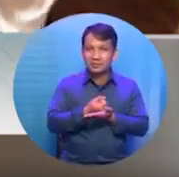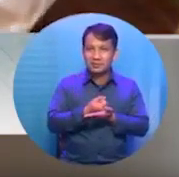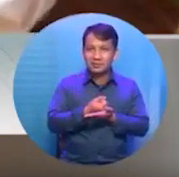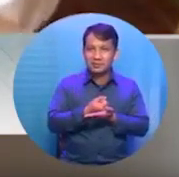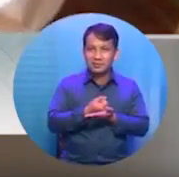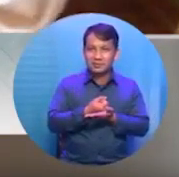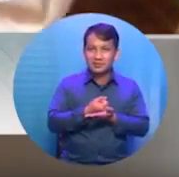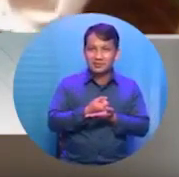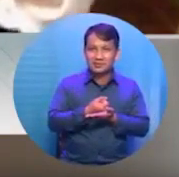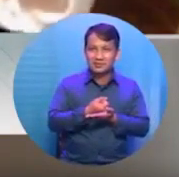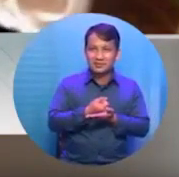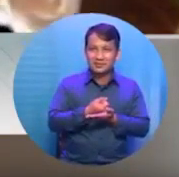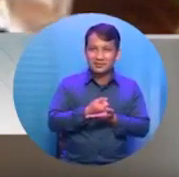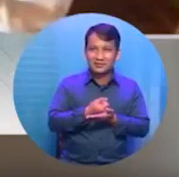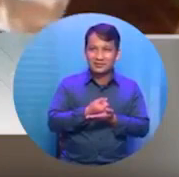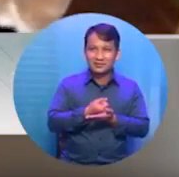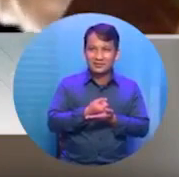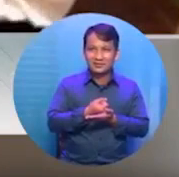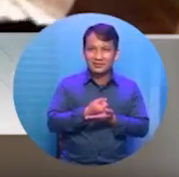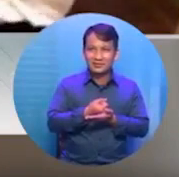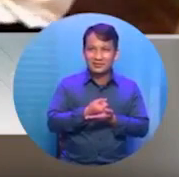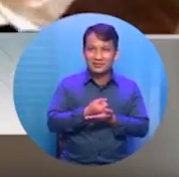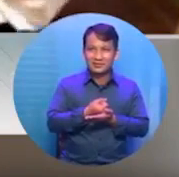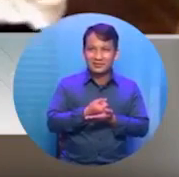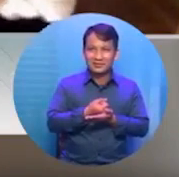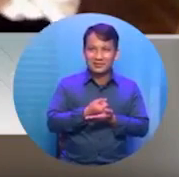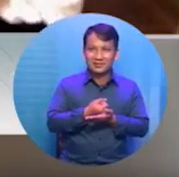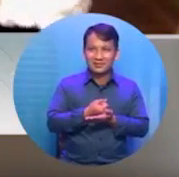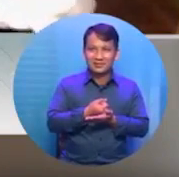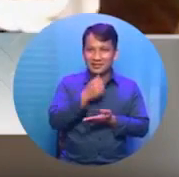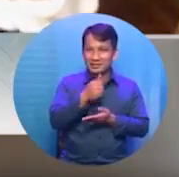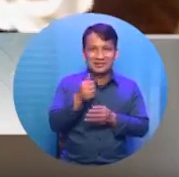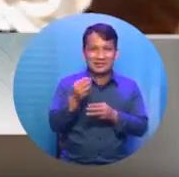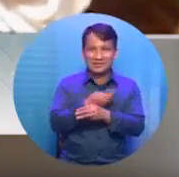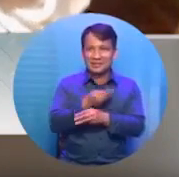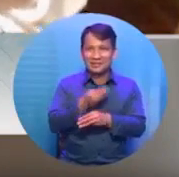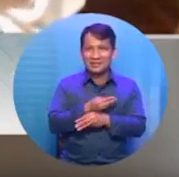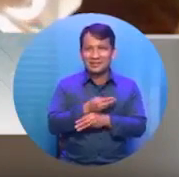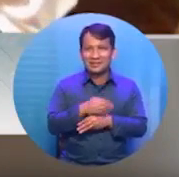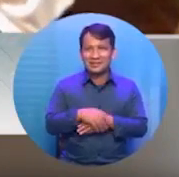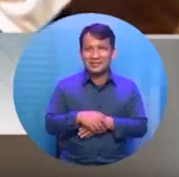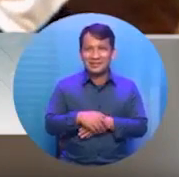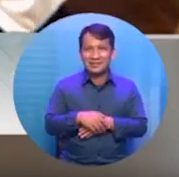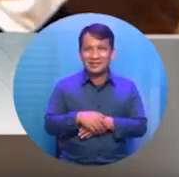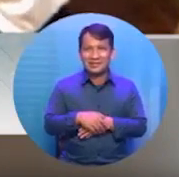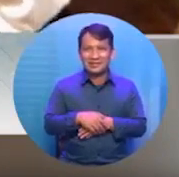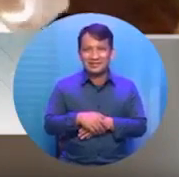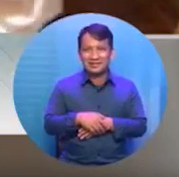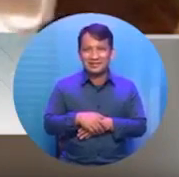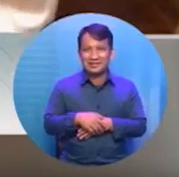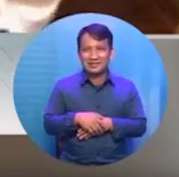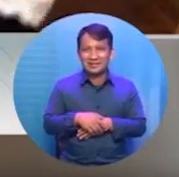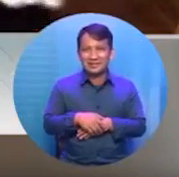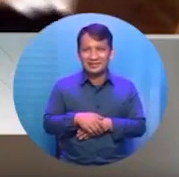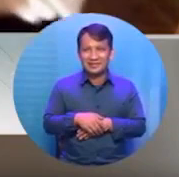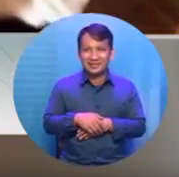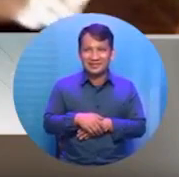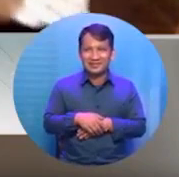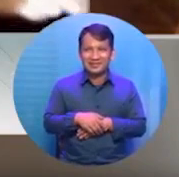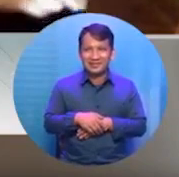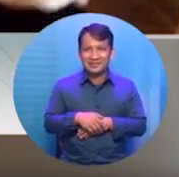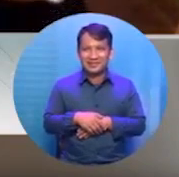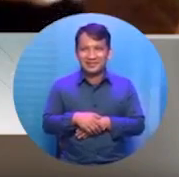Math. Matawa siya. Hindi math ano? Pareho tayo. Huwag ka maya. Kung hindi math ang favorite mo, pareho